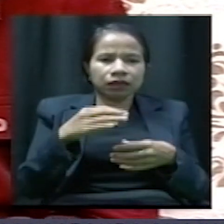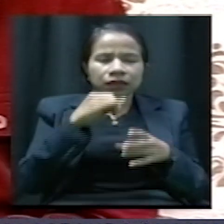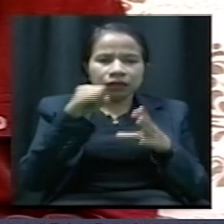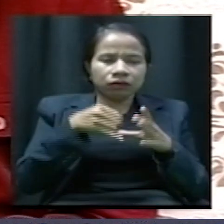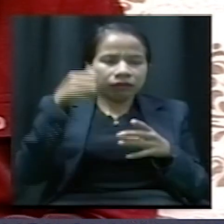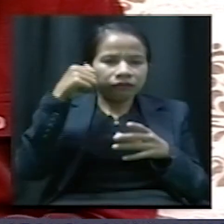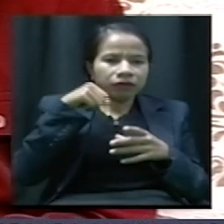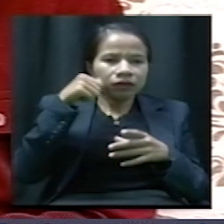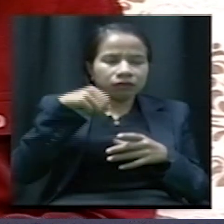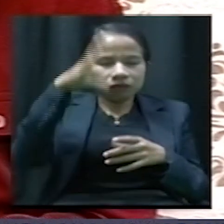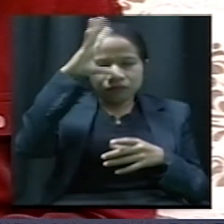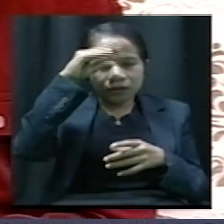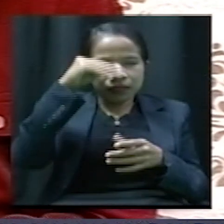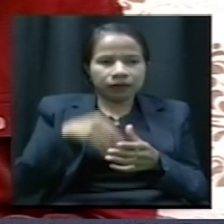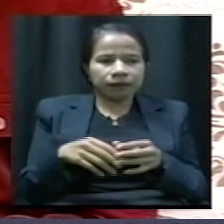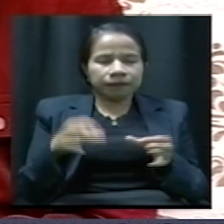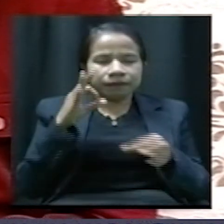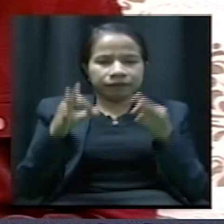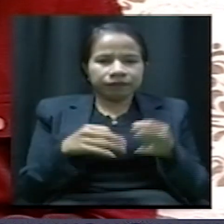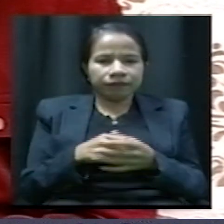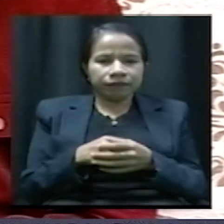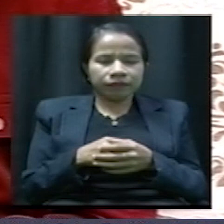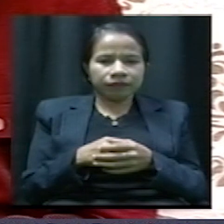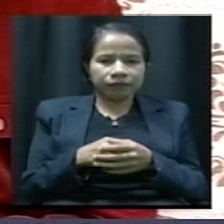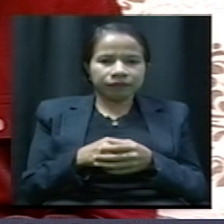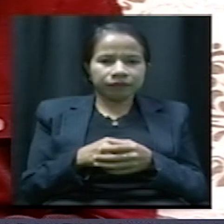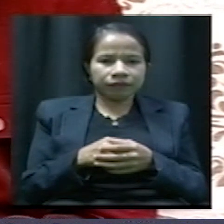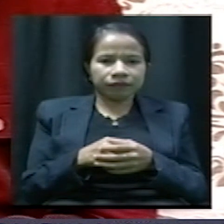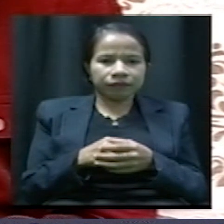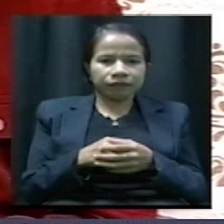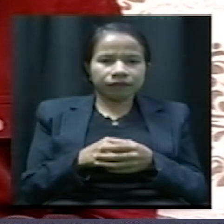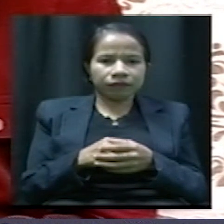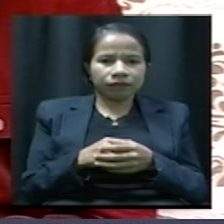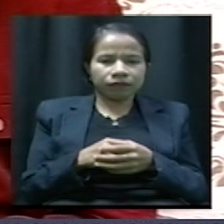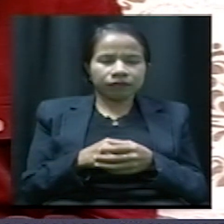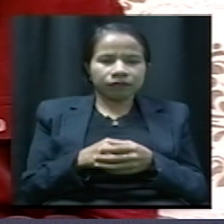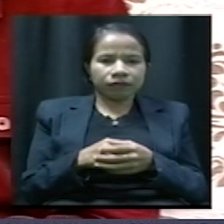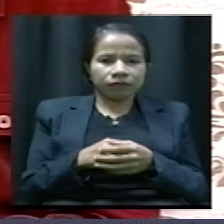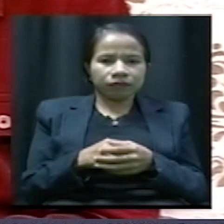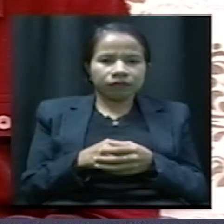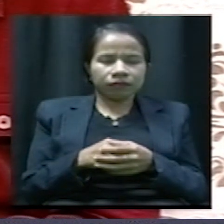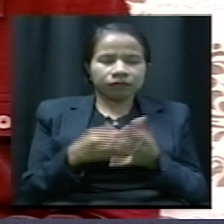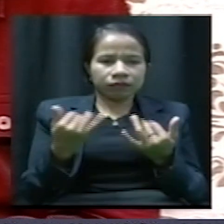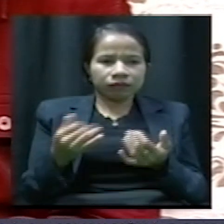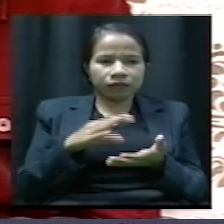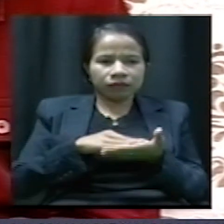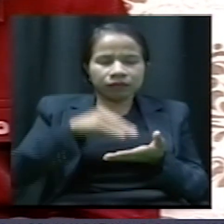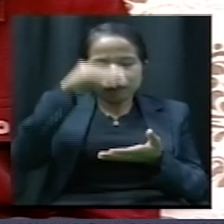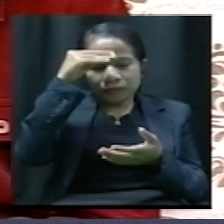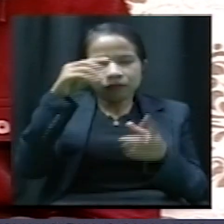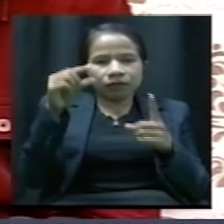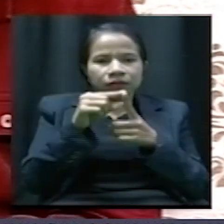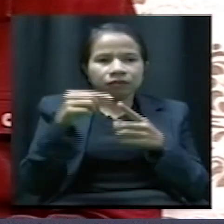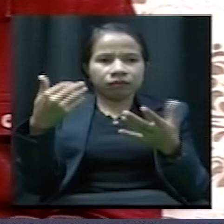mane i alen di dane hau atumos hato kata finalize hau aprende li